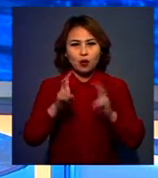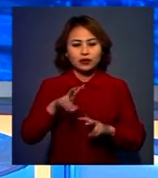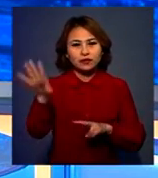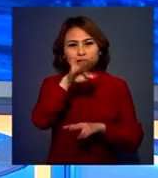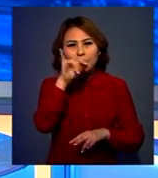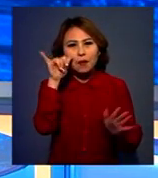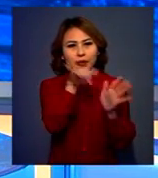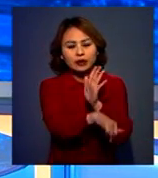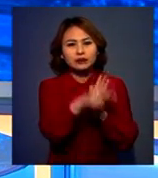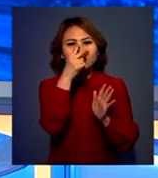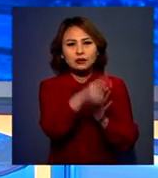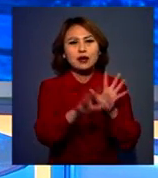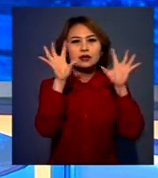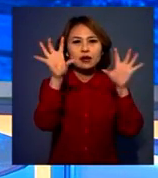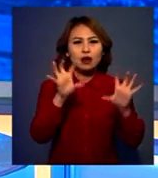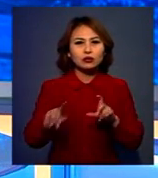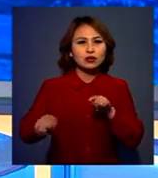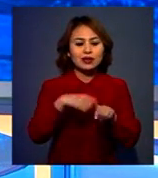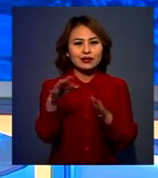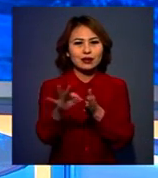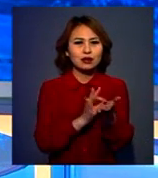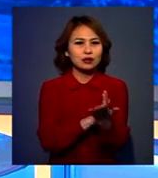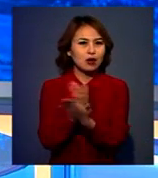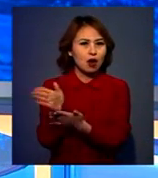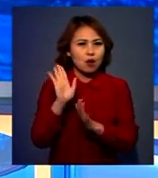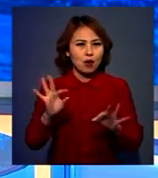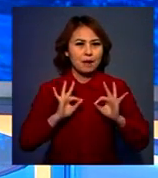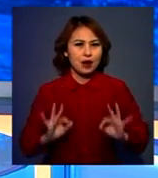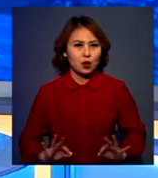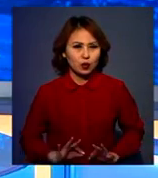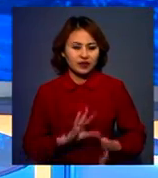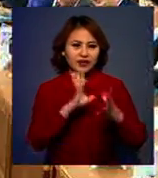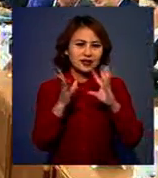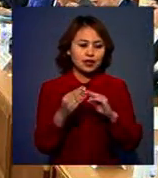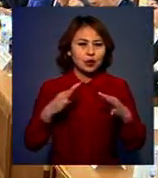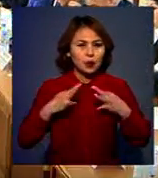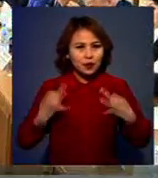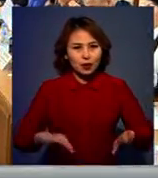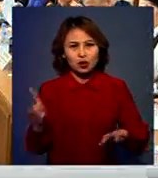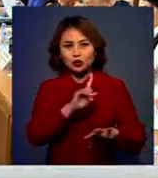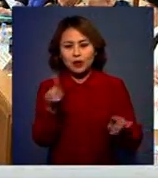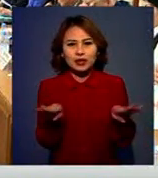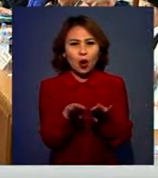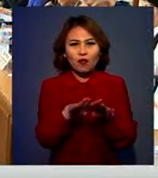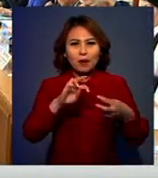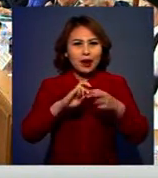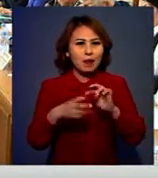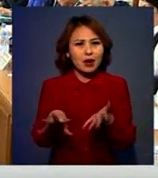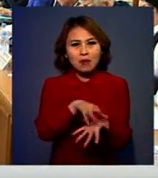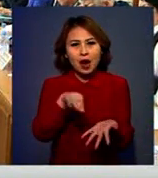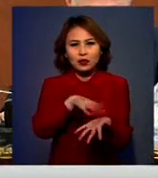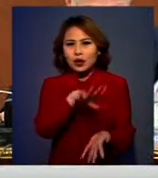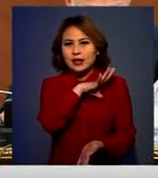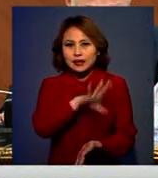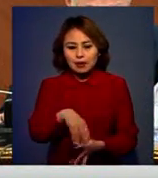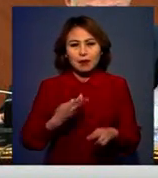барып тексеріп, заң бұзушылықтарды бірден прокуратураға жеткізбек. Осындай келеңсіз жағдайлардың алдын алу жолдары бүгін премьер-министрдің орынбасары